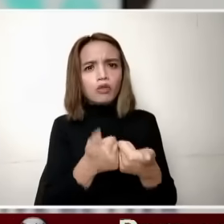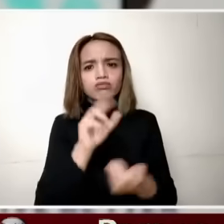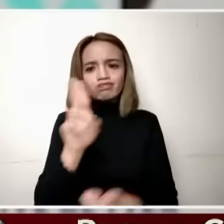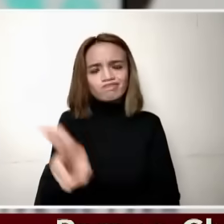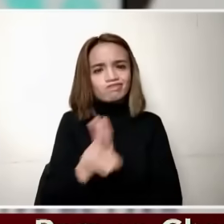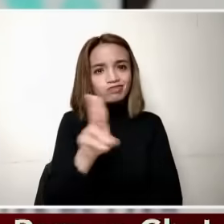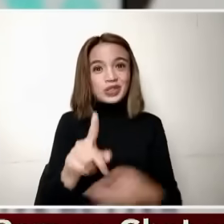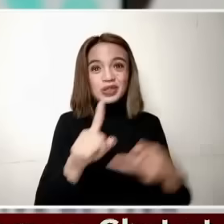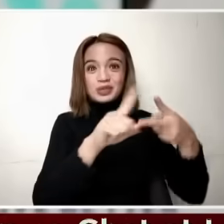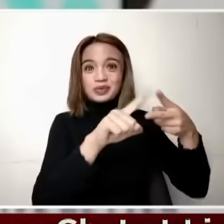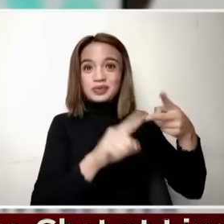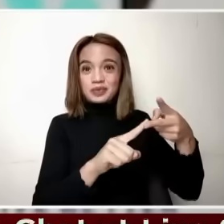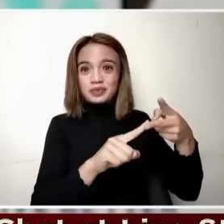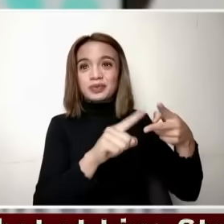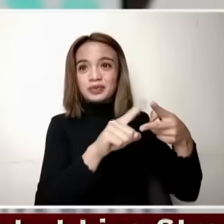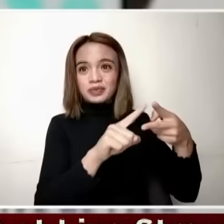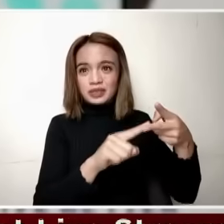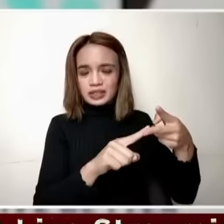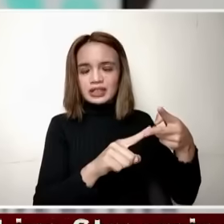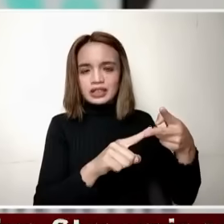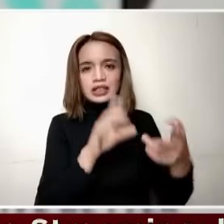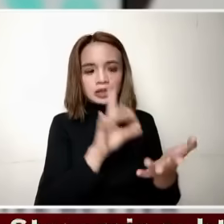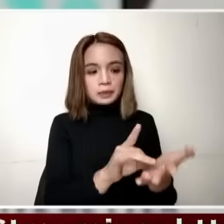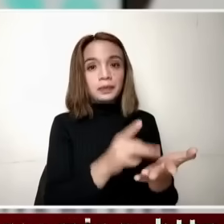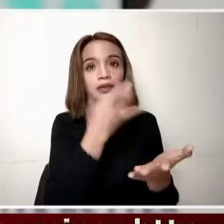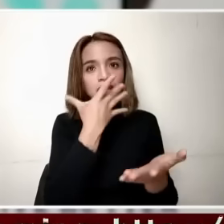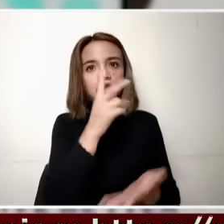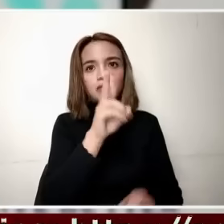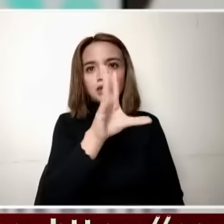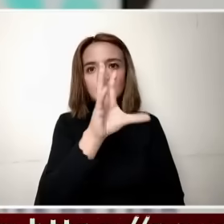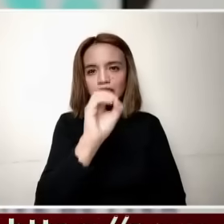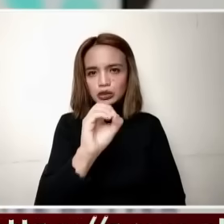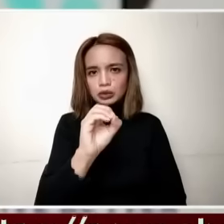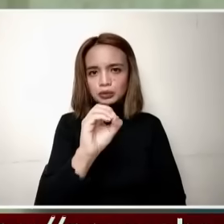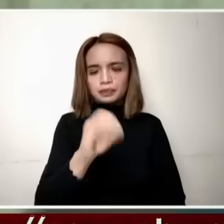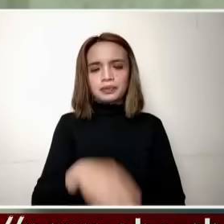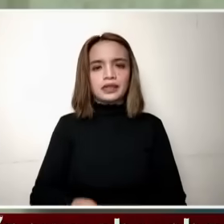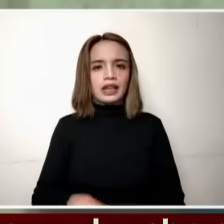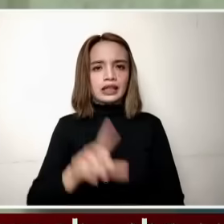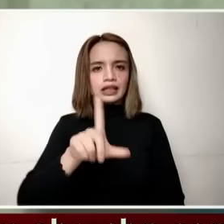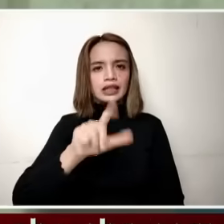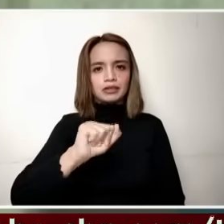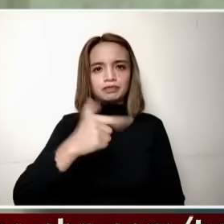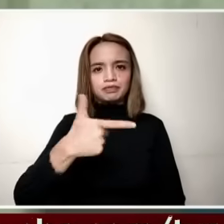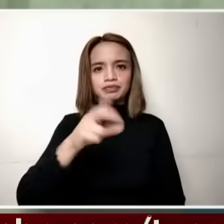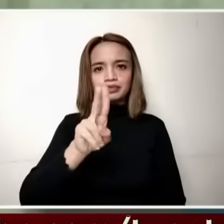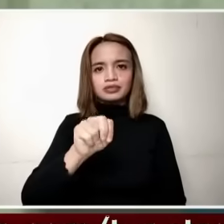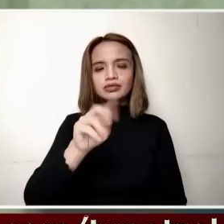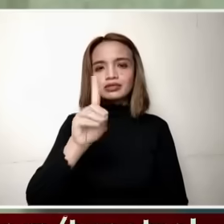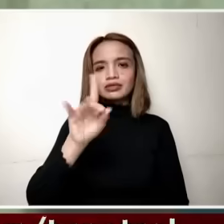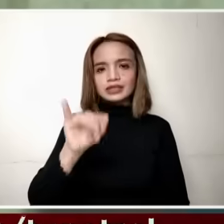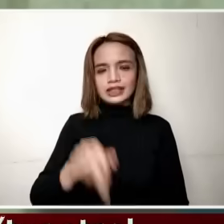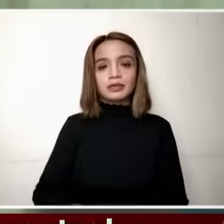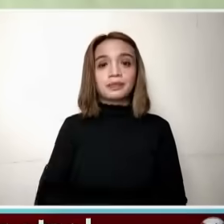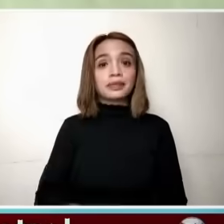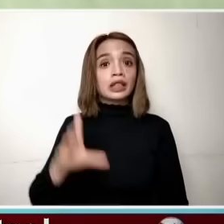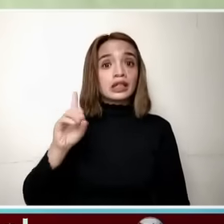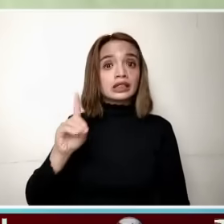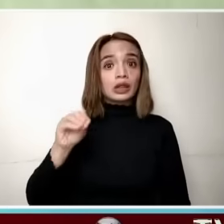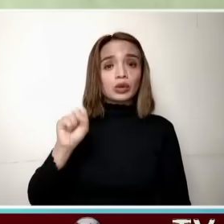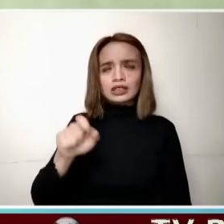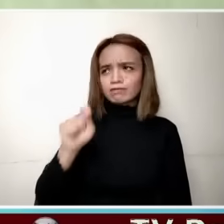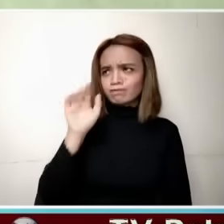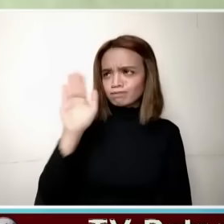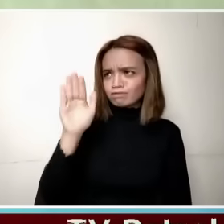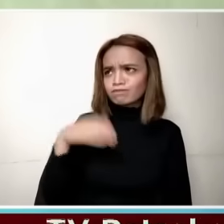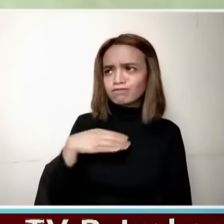dalawang sa food supplement na VCO at dito sa herbal medicine Lagundi. Nananawagan na rin ang DOST sa Kongreso na ipasa